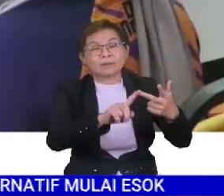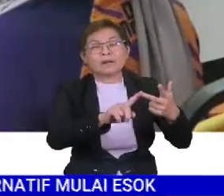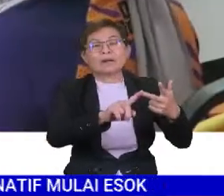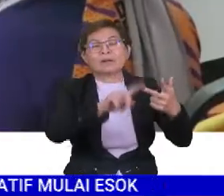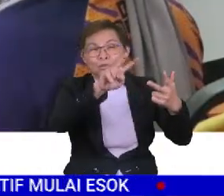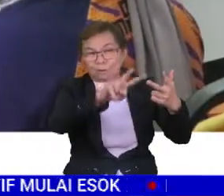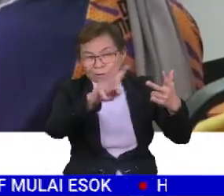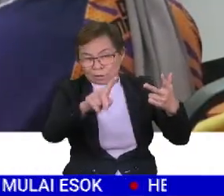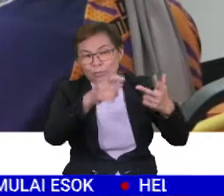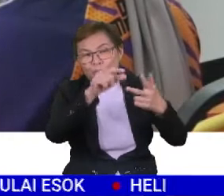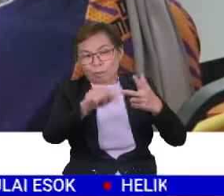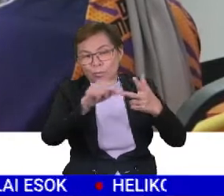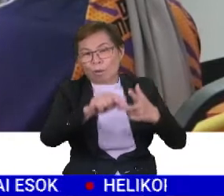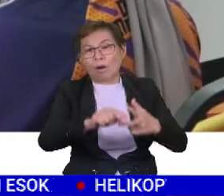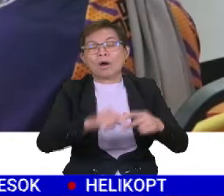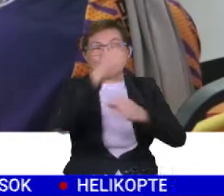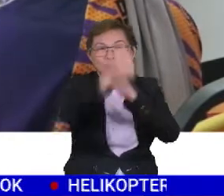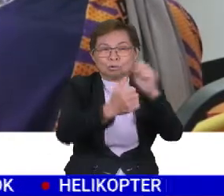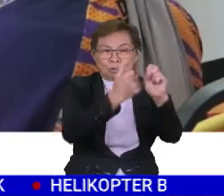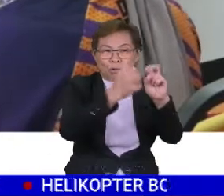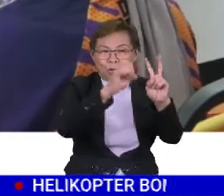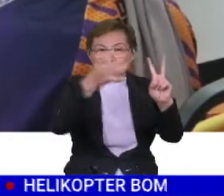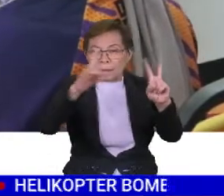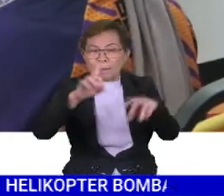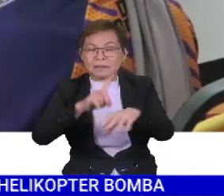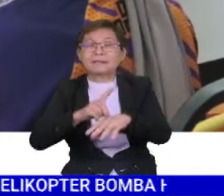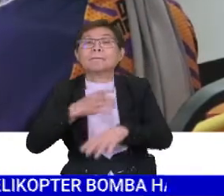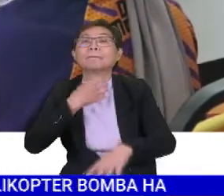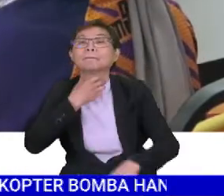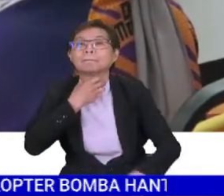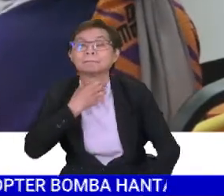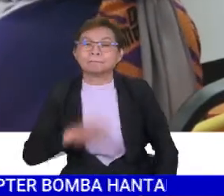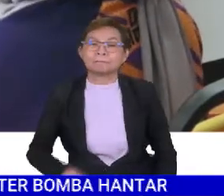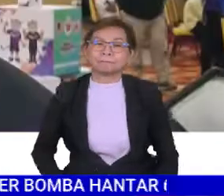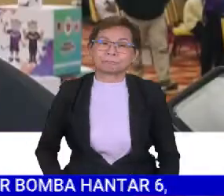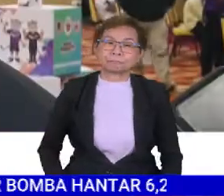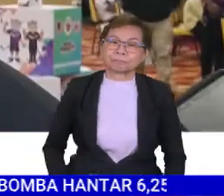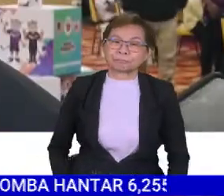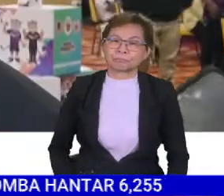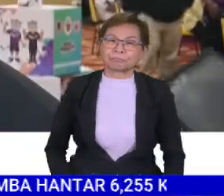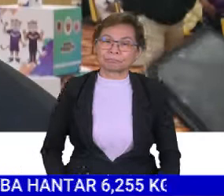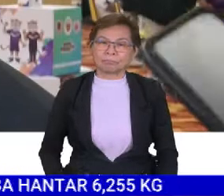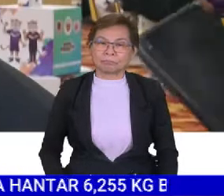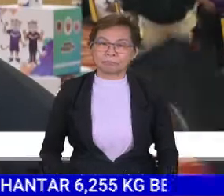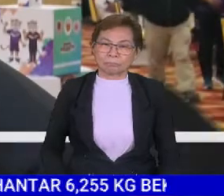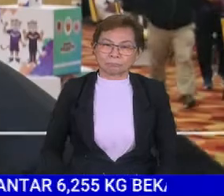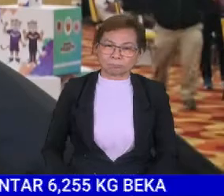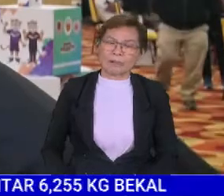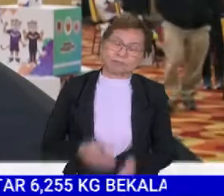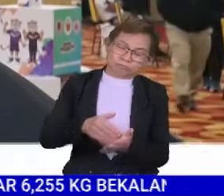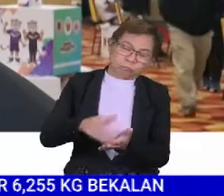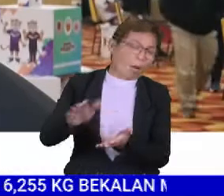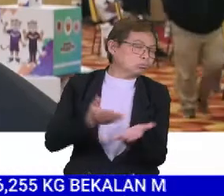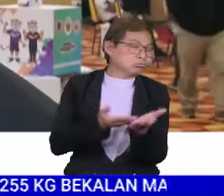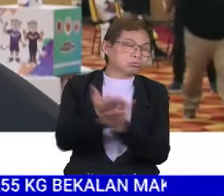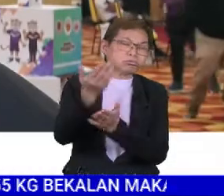dan 21 Gangsa pada edisi 2018 di Perak impaknya dia digugurkan